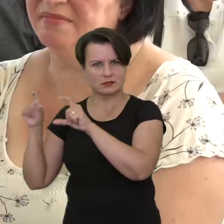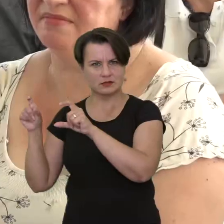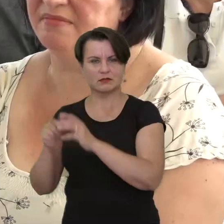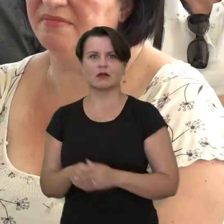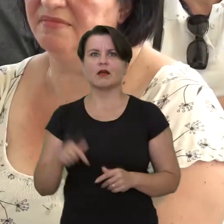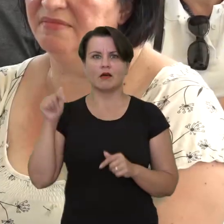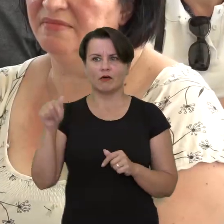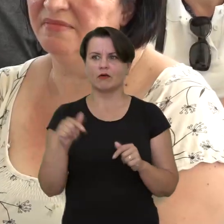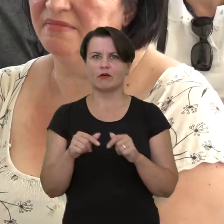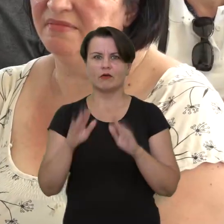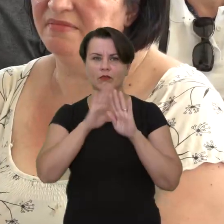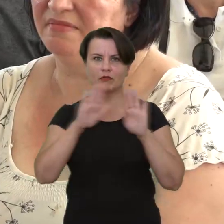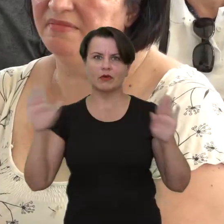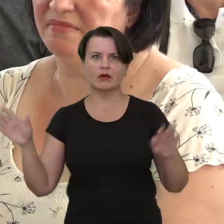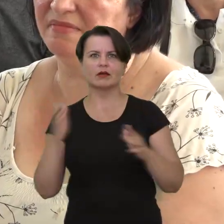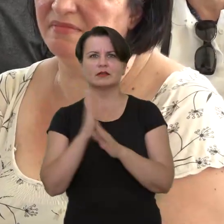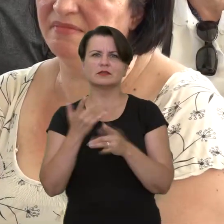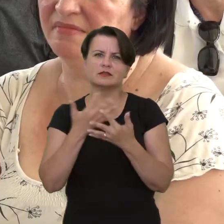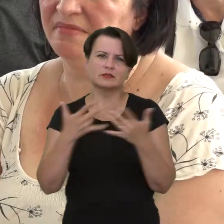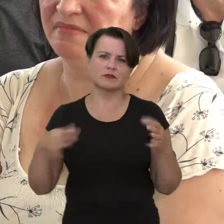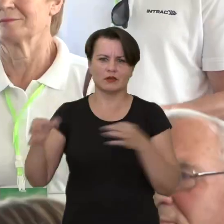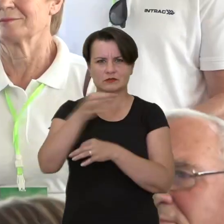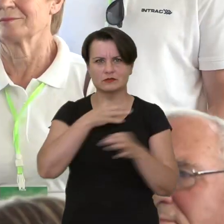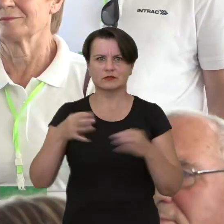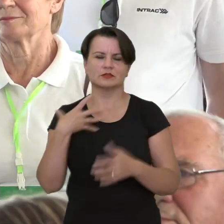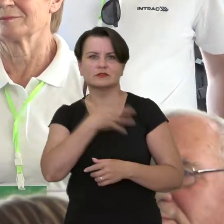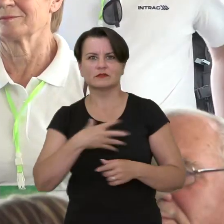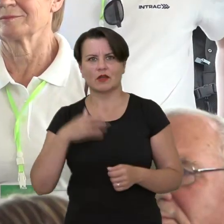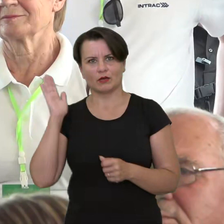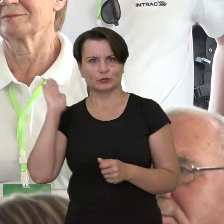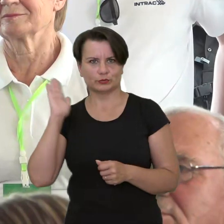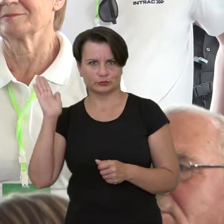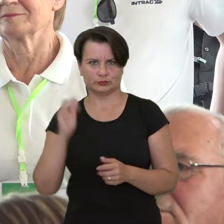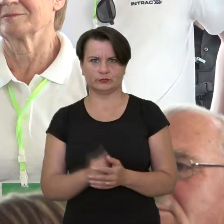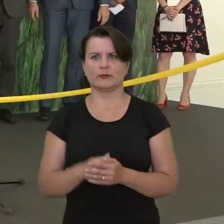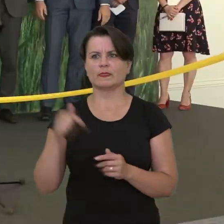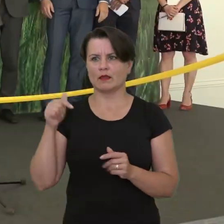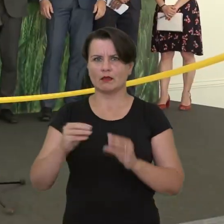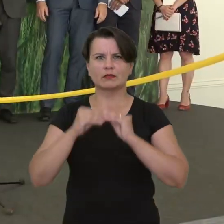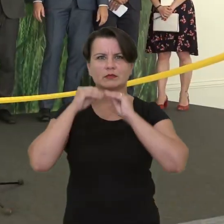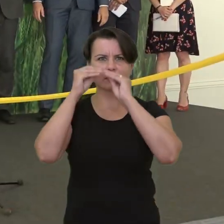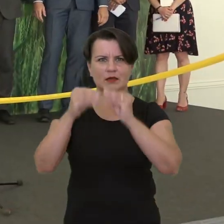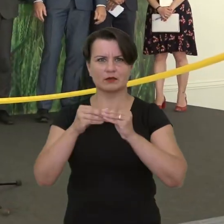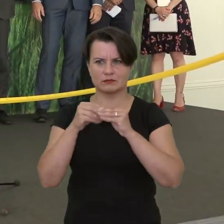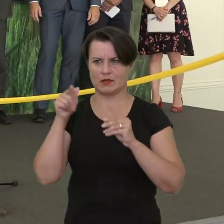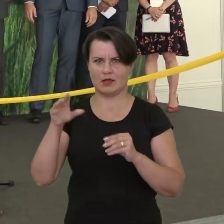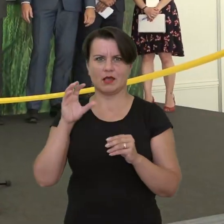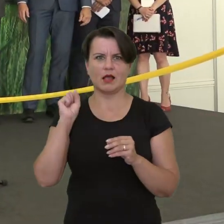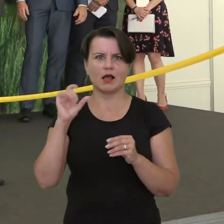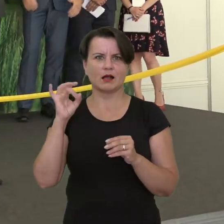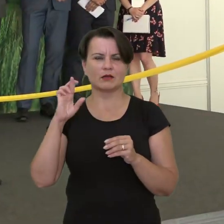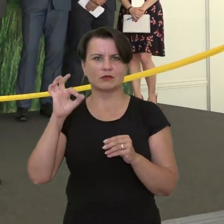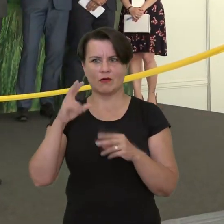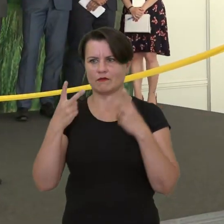verda gyvos diskusijos ir aktualūs pranešimai. Jau daugiau kaip 10 metų vyksta Agrovizija, pastaruoju metu kas antrus